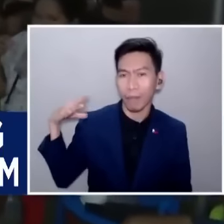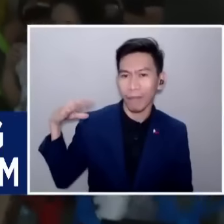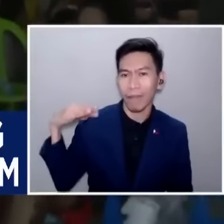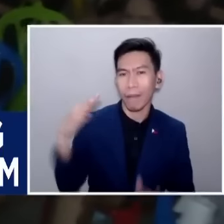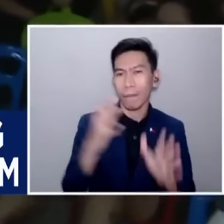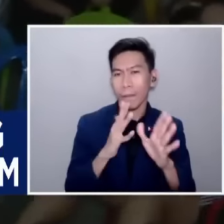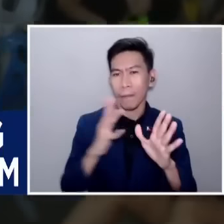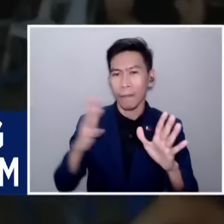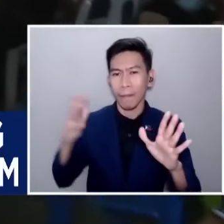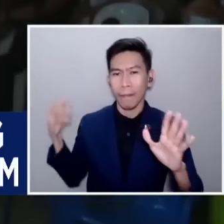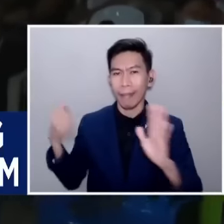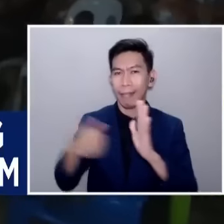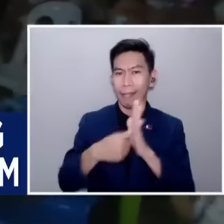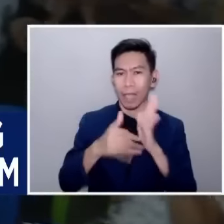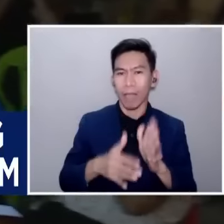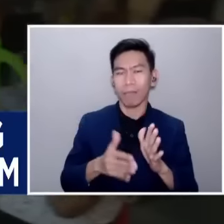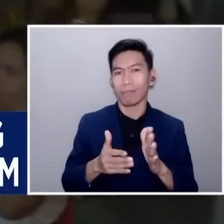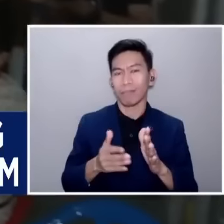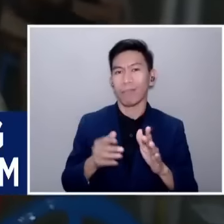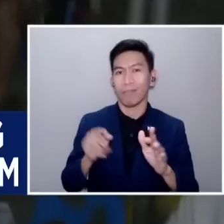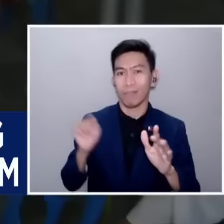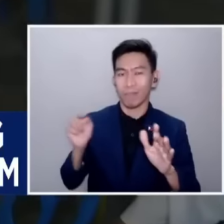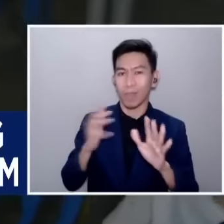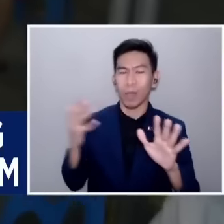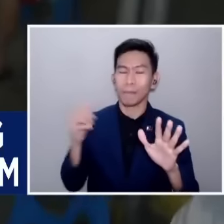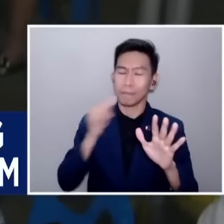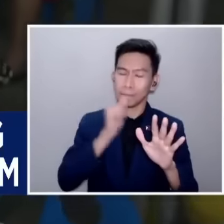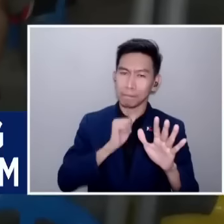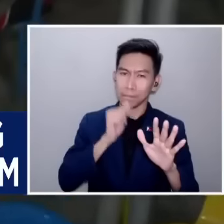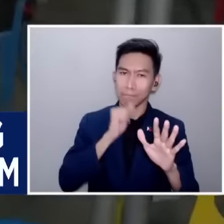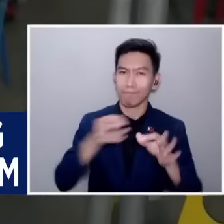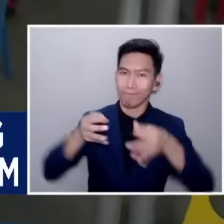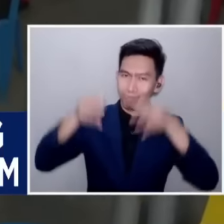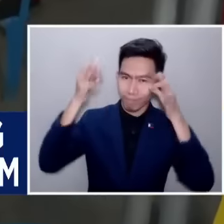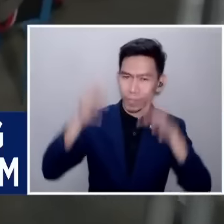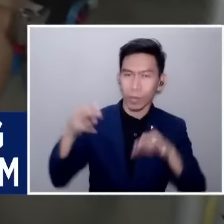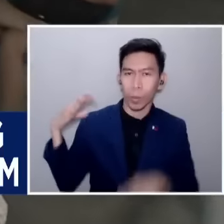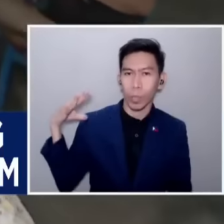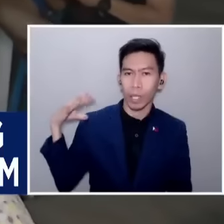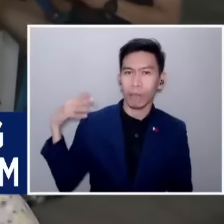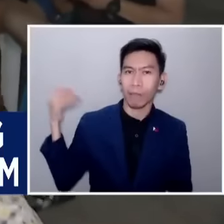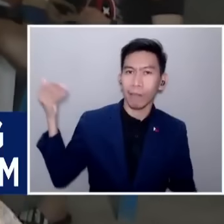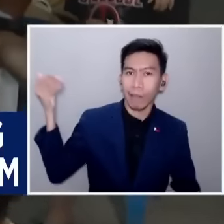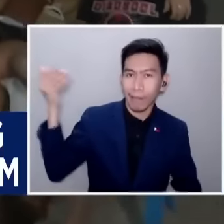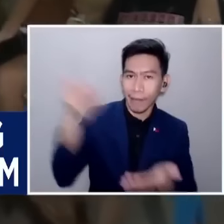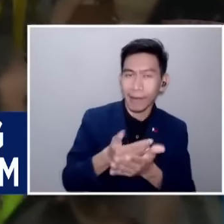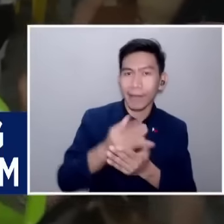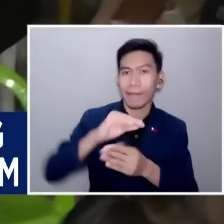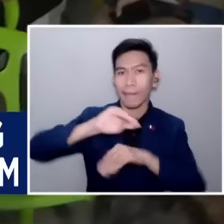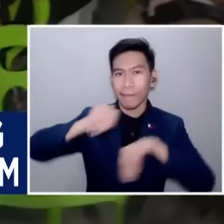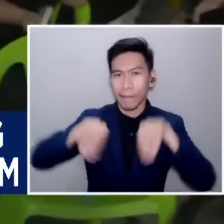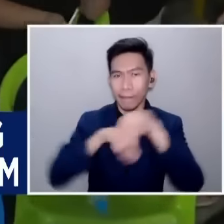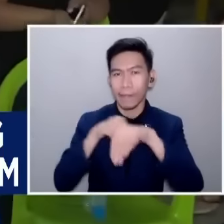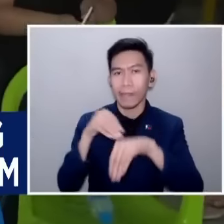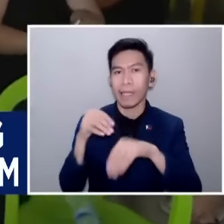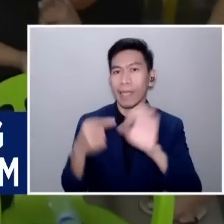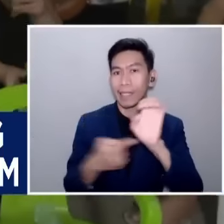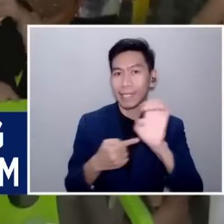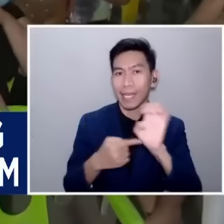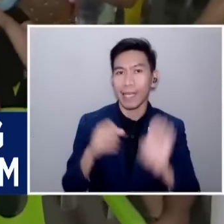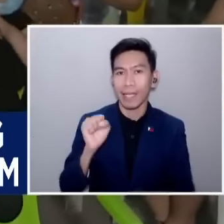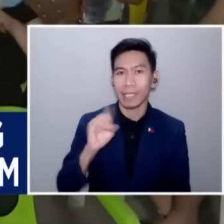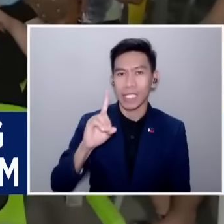mga nagdesisyon na hintayin talaga na dumating yung replacement SD card at saka lang